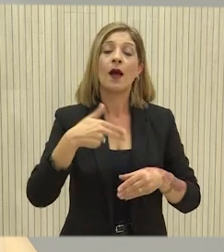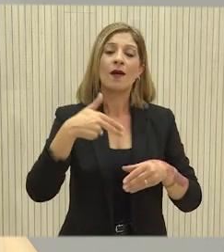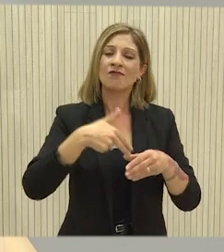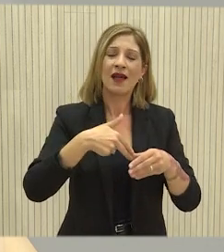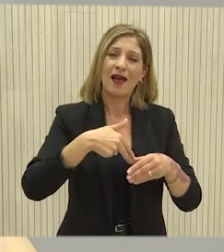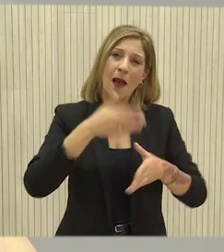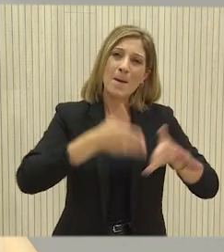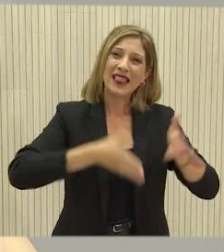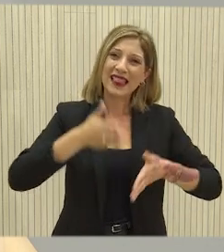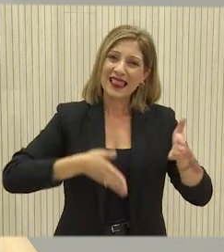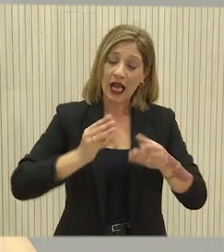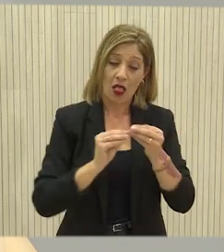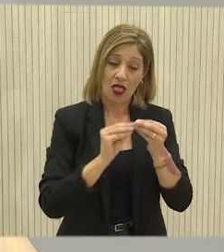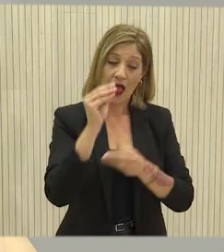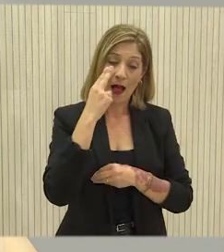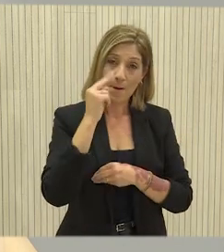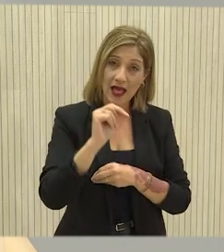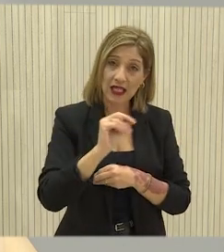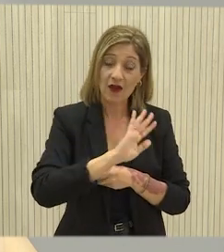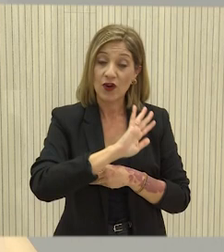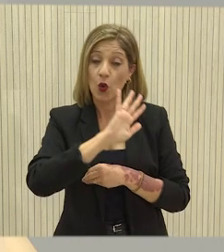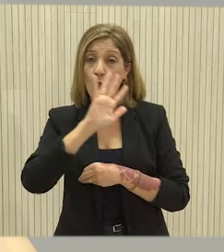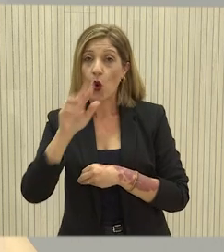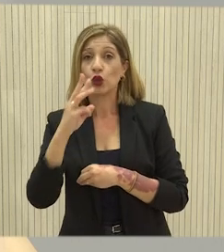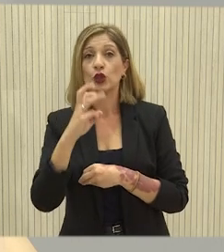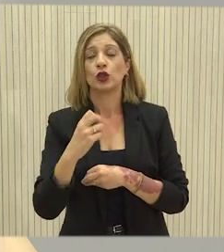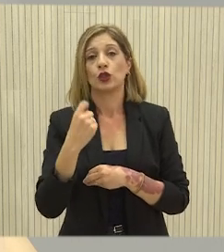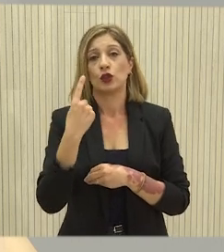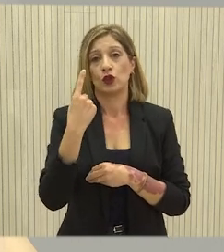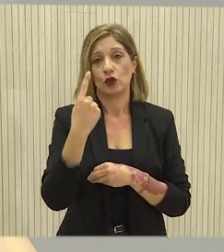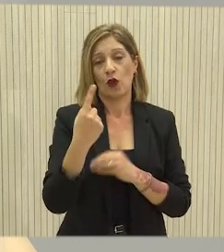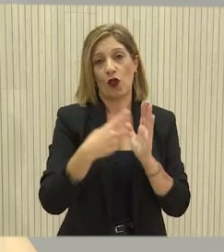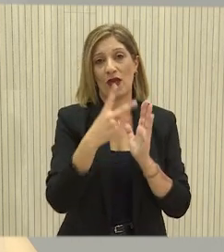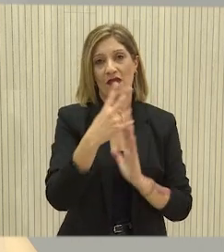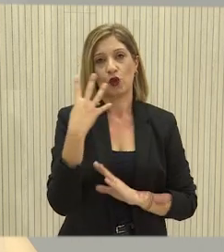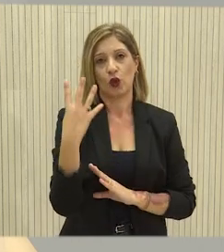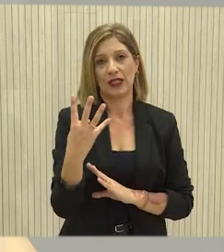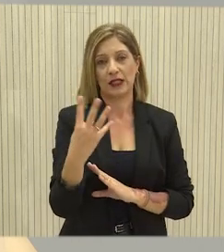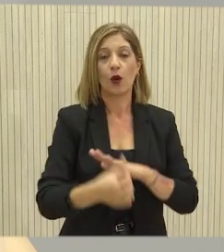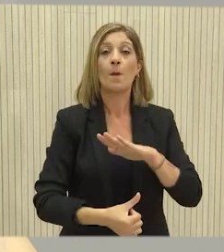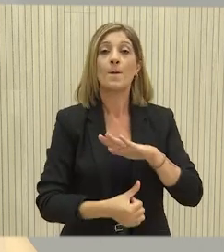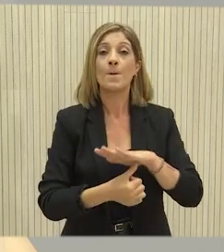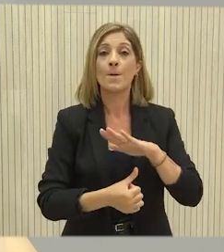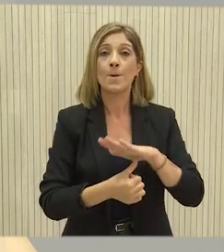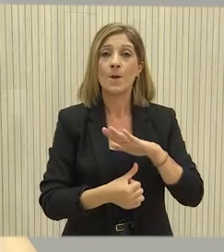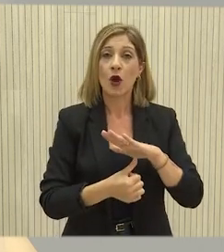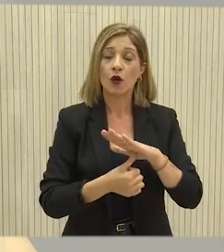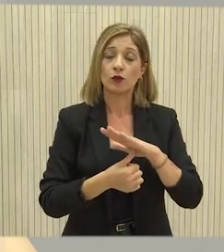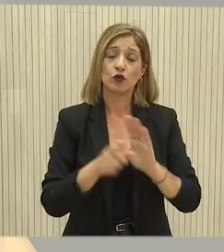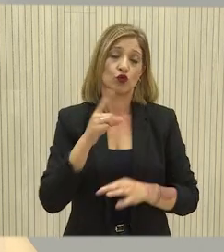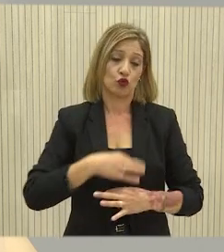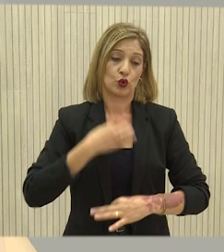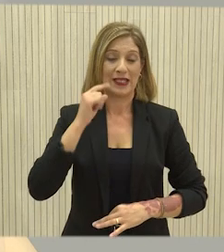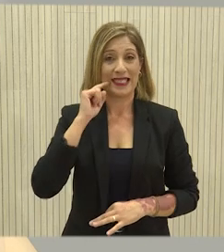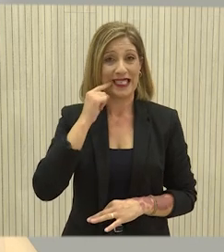από 15 Νοεμβρίου 2023 μέχρι την 31η 2024. Ο πρόεδρος της Δημοκρατίας, κ. Νίκος